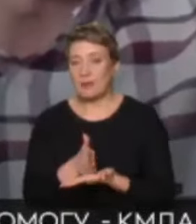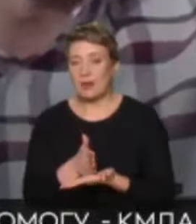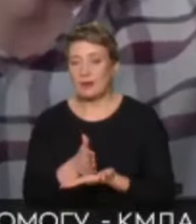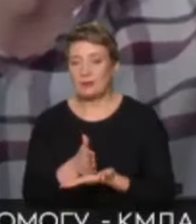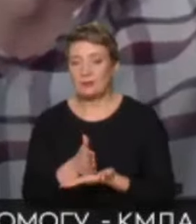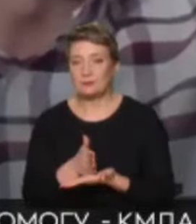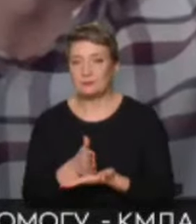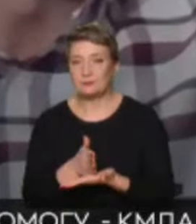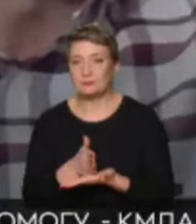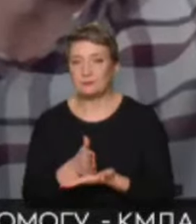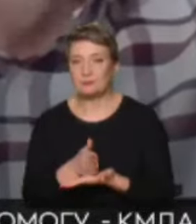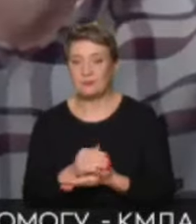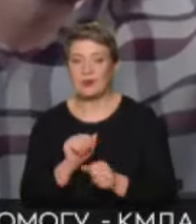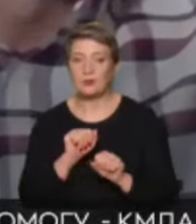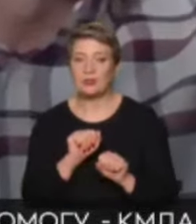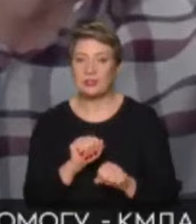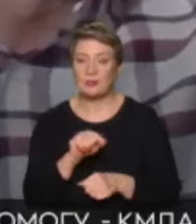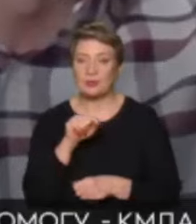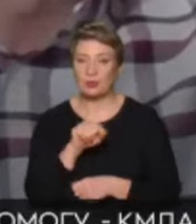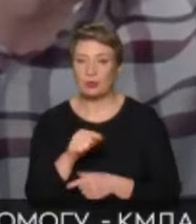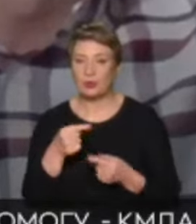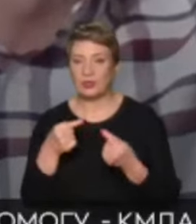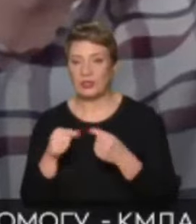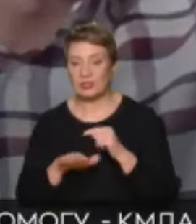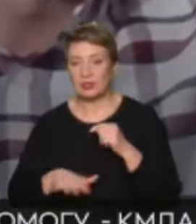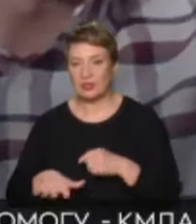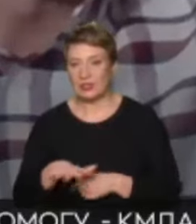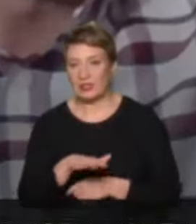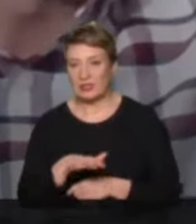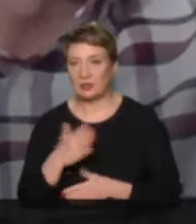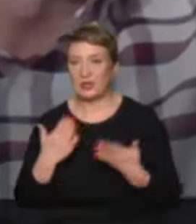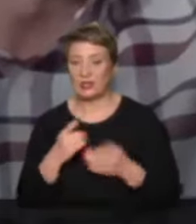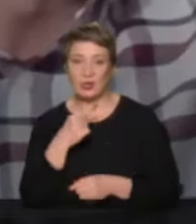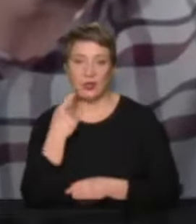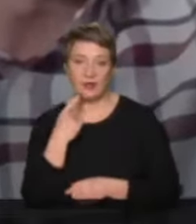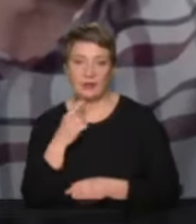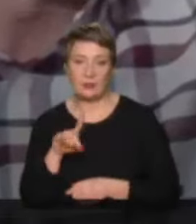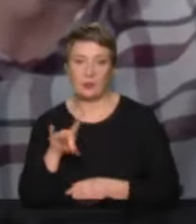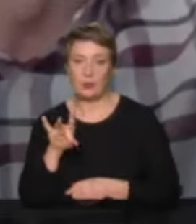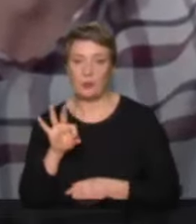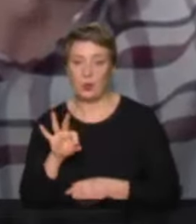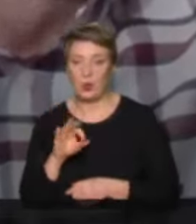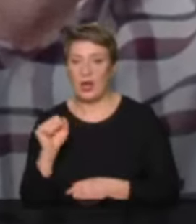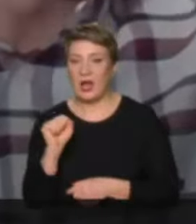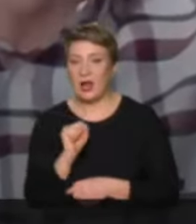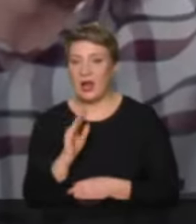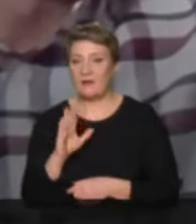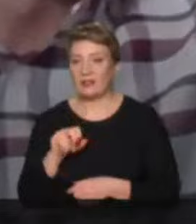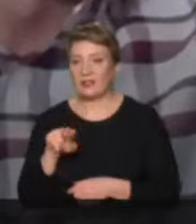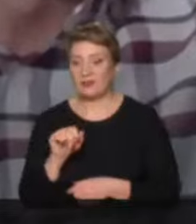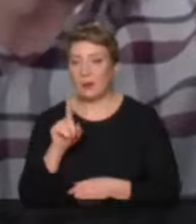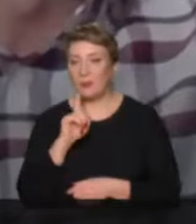раціональність втримувати ту чи іншу ділянку. Якщо ми говоримо про Авдіївку, то допоки Авдіївка дає